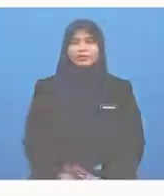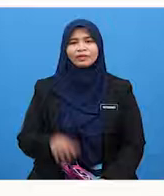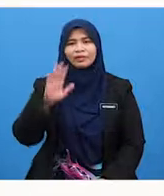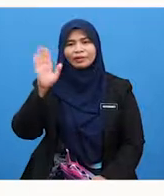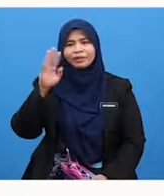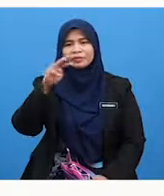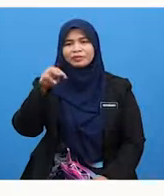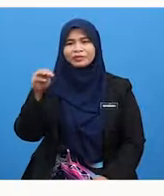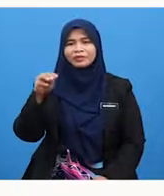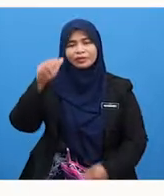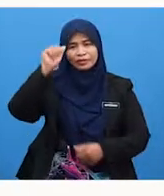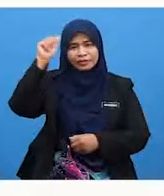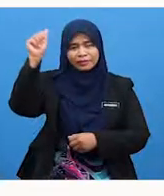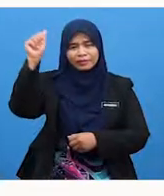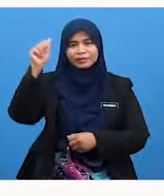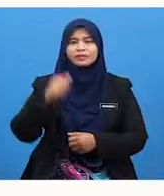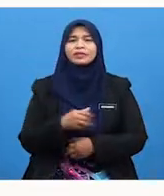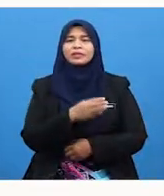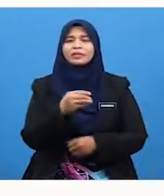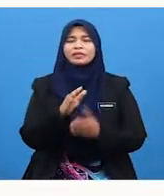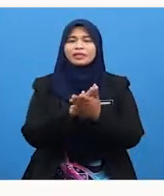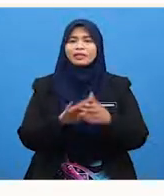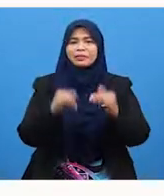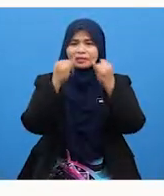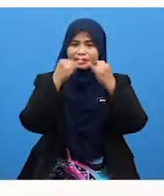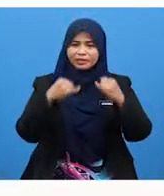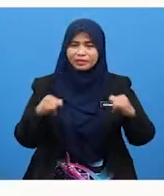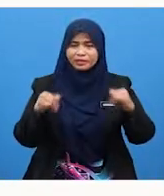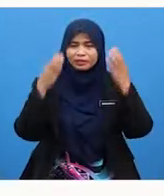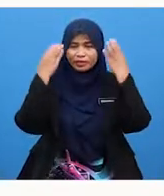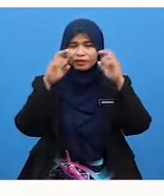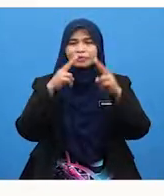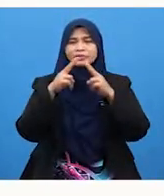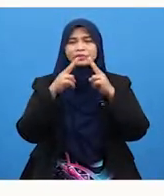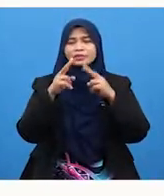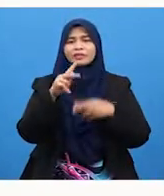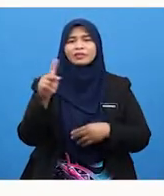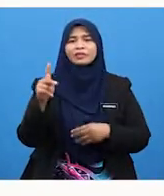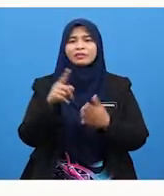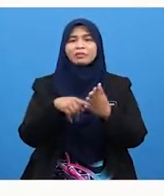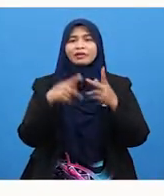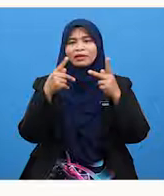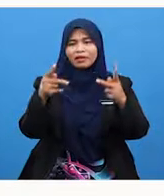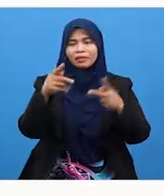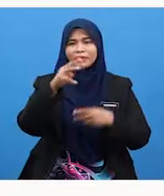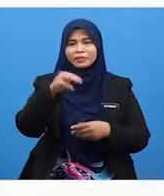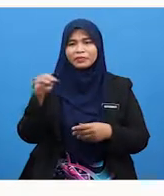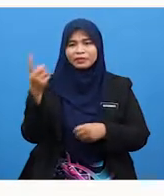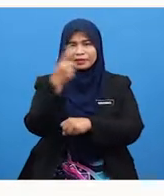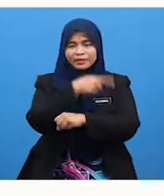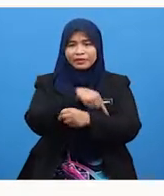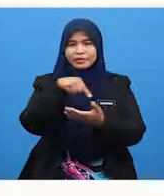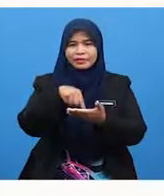murid-murid. Assalamualaikum dan selamat sejahtera cikgu ucapkan. Apa khabar murid-murid hari